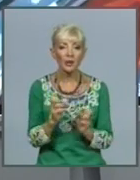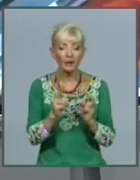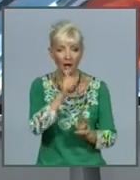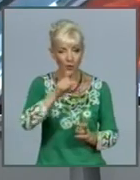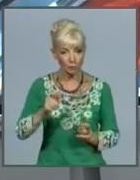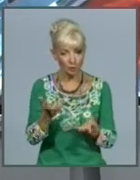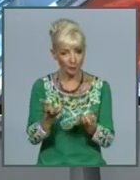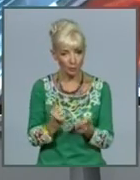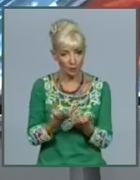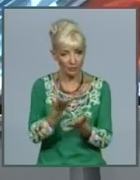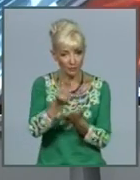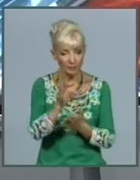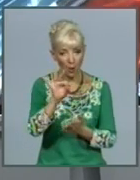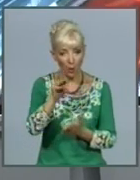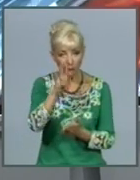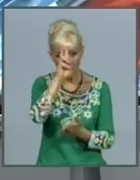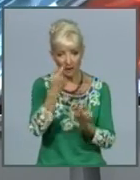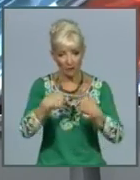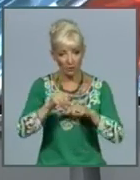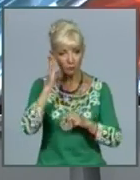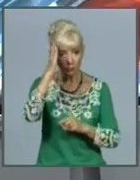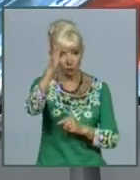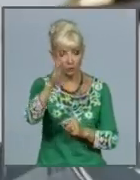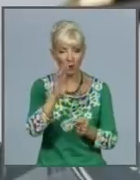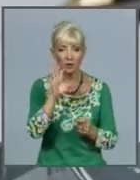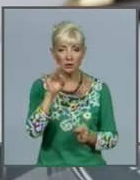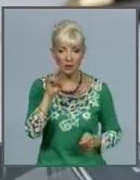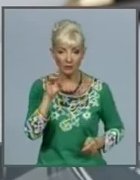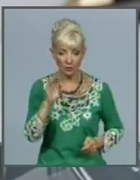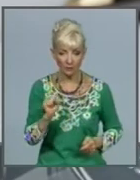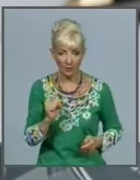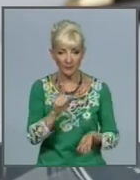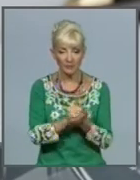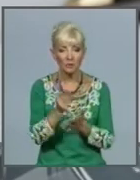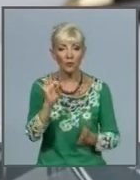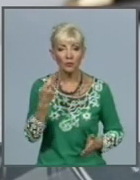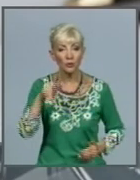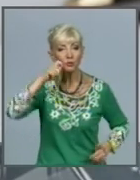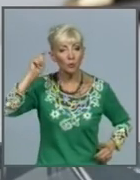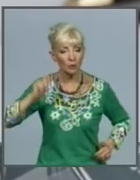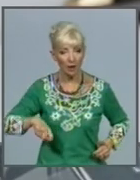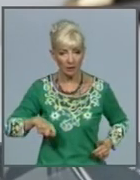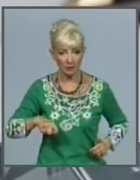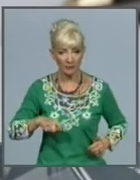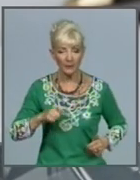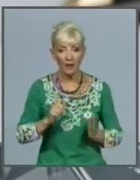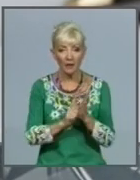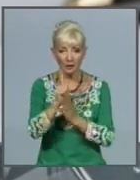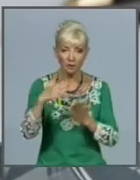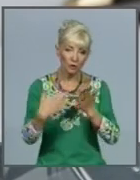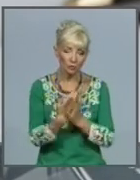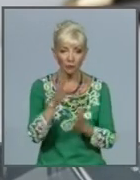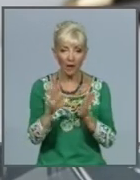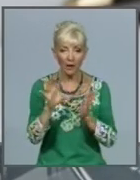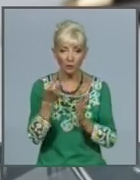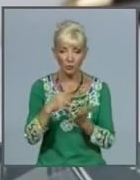від держави у майбутньому – в матеріалі Марії Соловйової. Пенсійний фонд України запровадив нову електронну послугу –